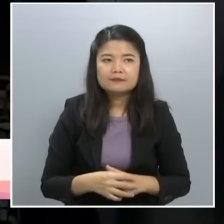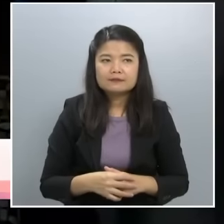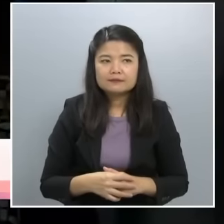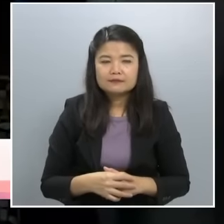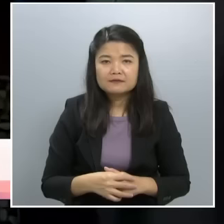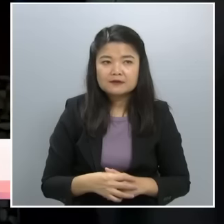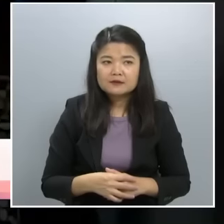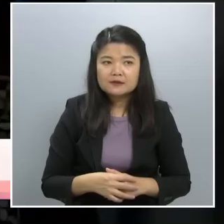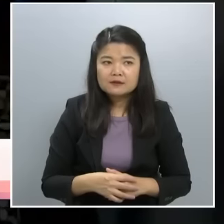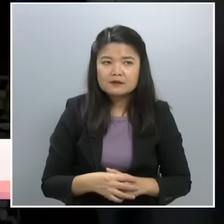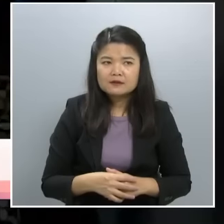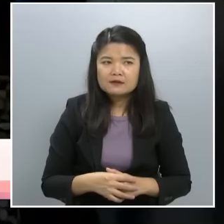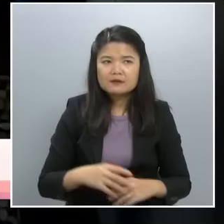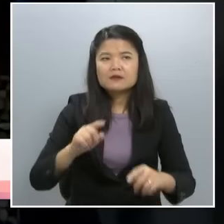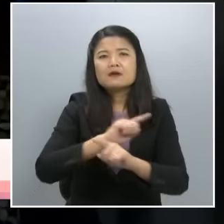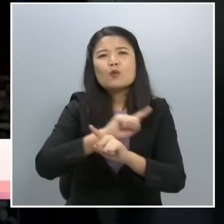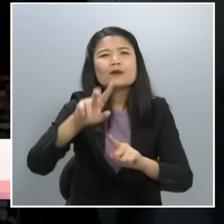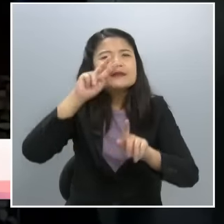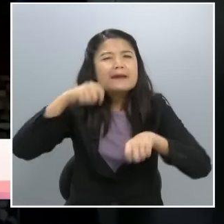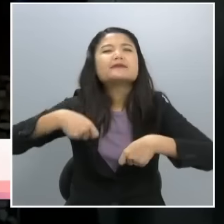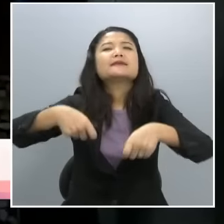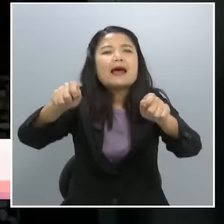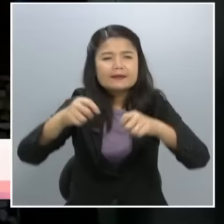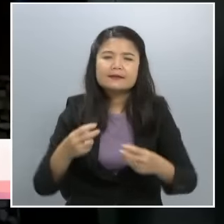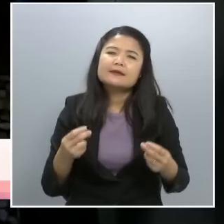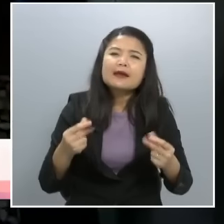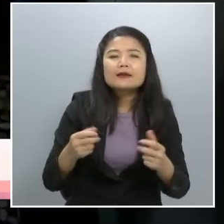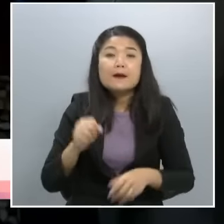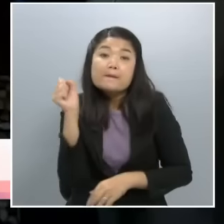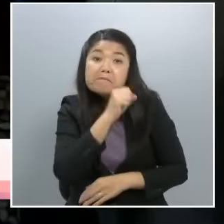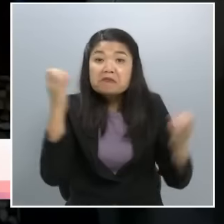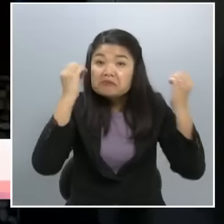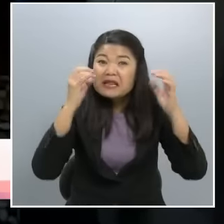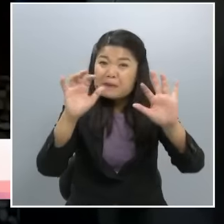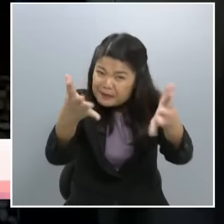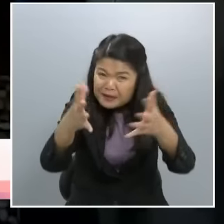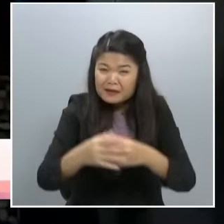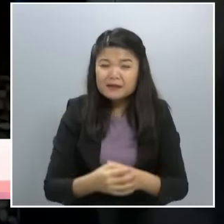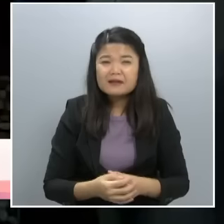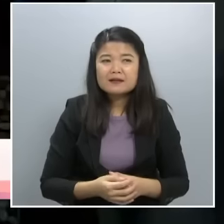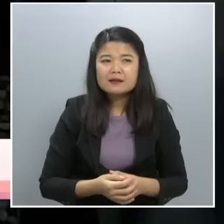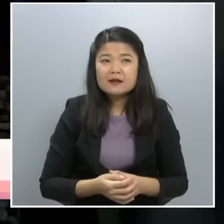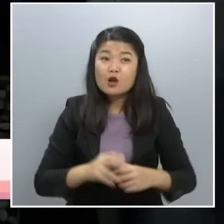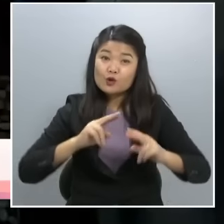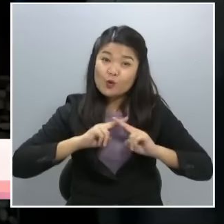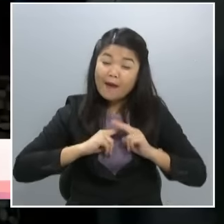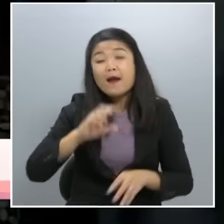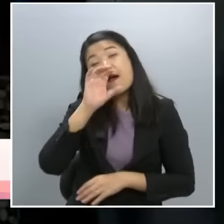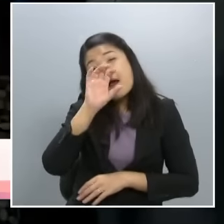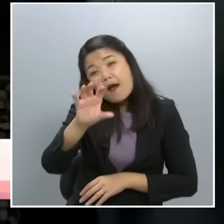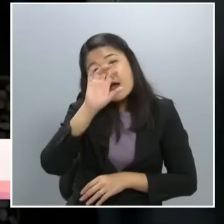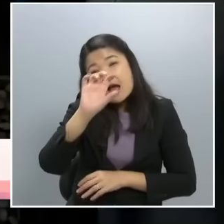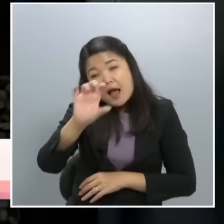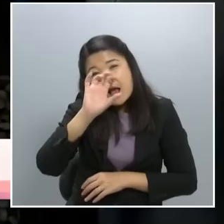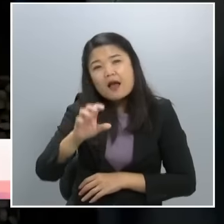เ ขาบอกว่ามันสงกรานต์เพลงไม่ดังเขายืนยันแล้วที่ตัวเองไปตะโกนหน้าบ้